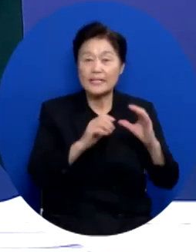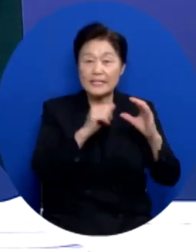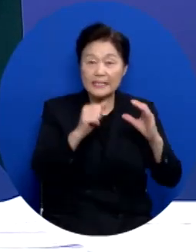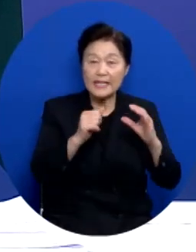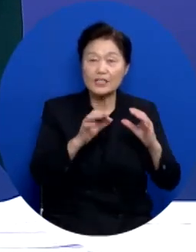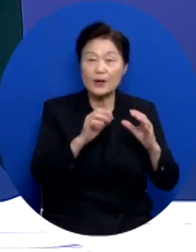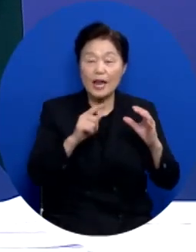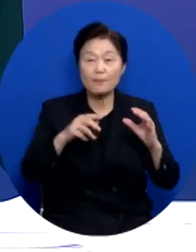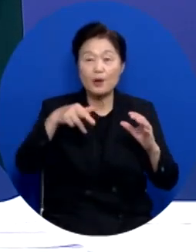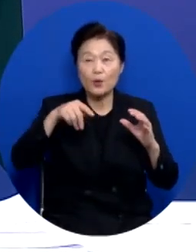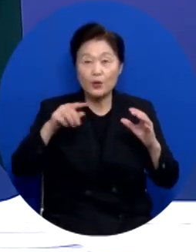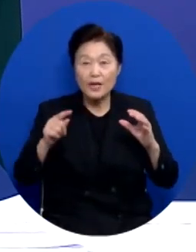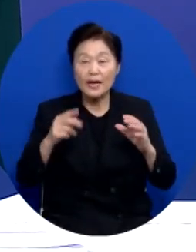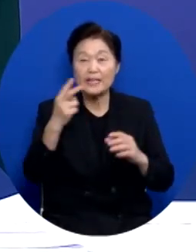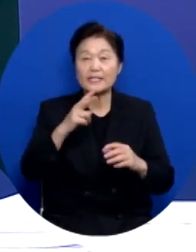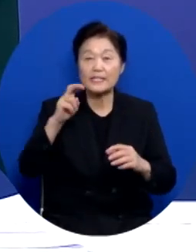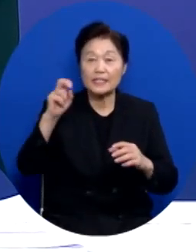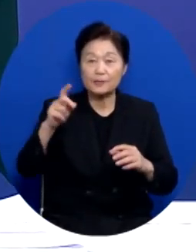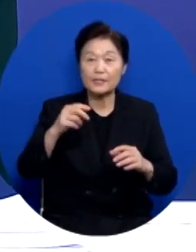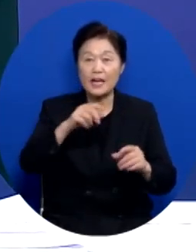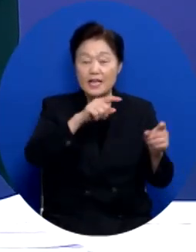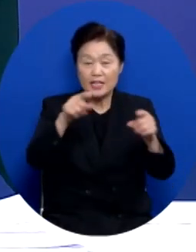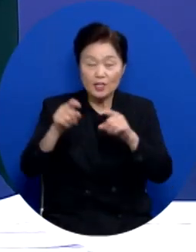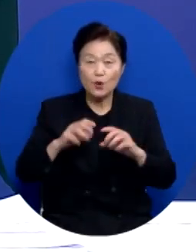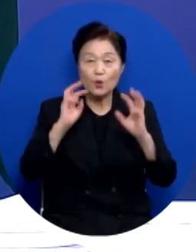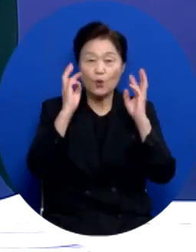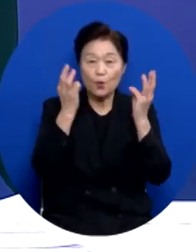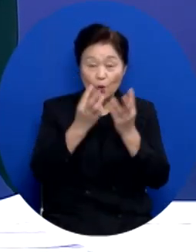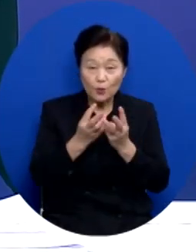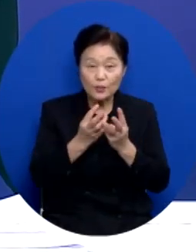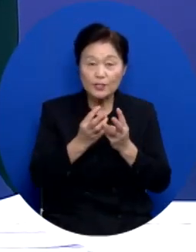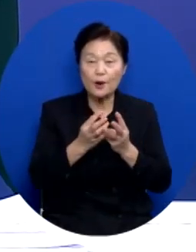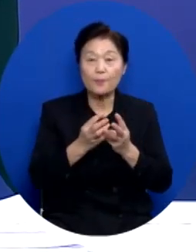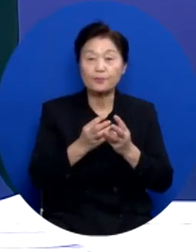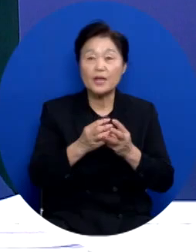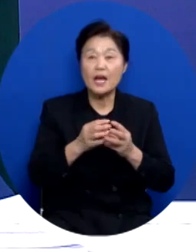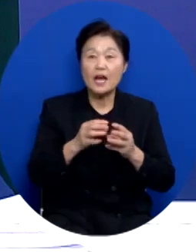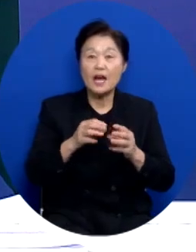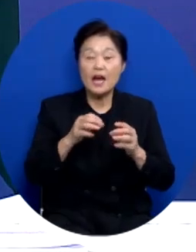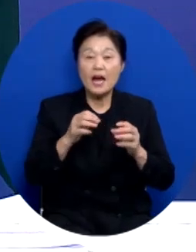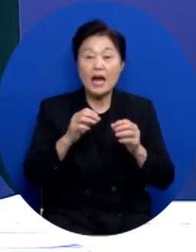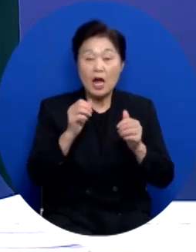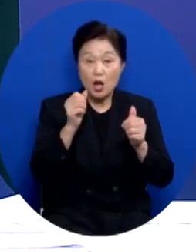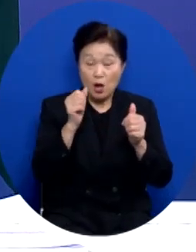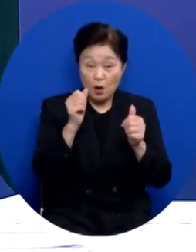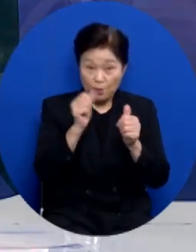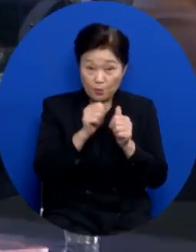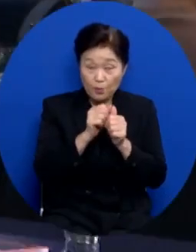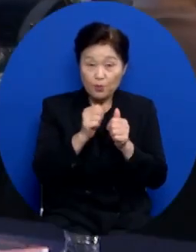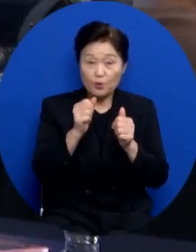CTS와 알파코리아가 2024 전국 워크숍 터칭 더 메리지 코스를 개최했습니다.